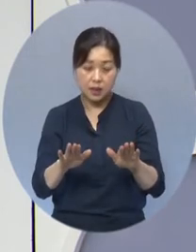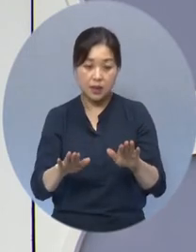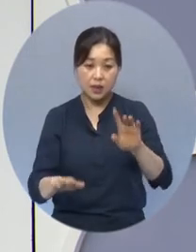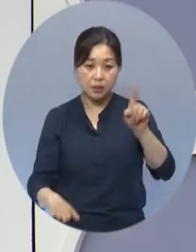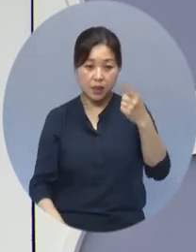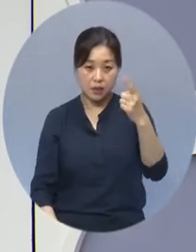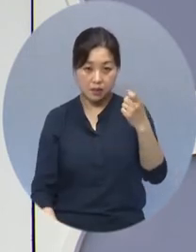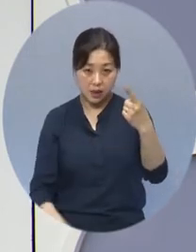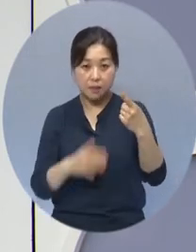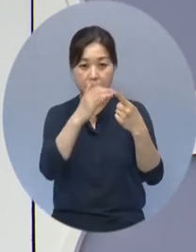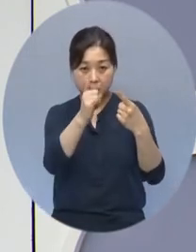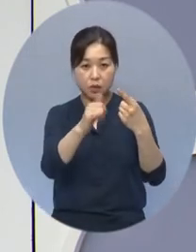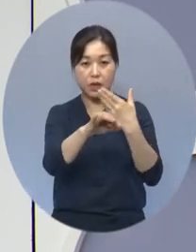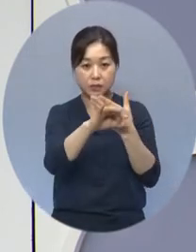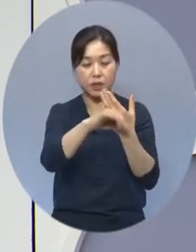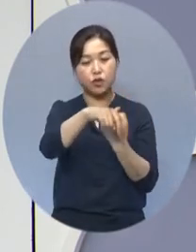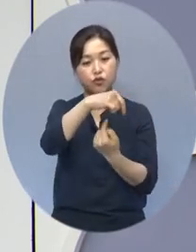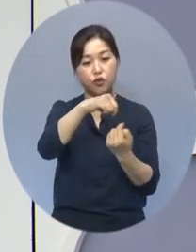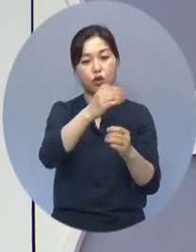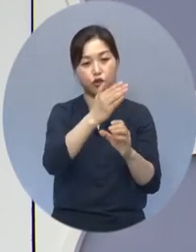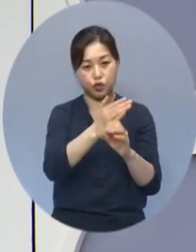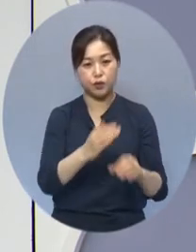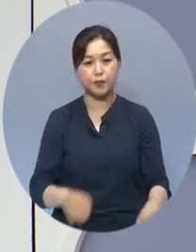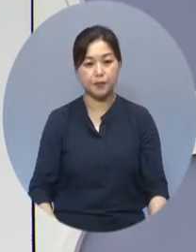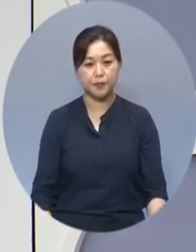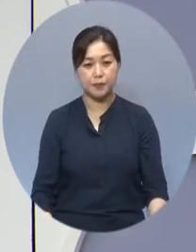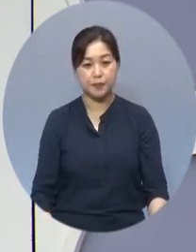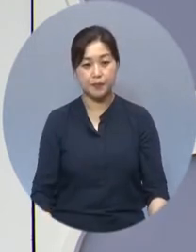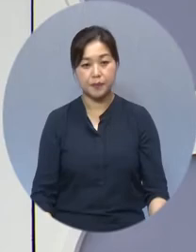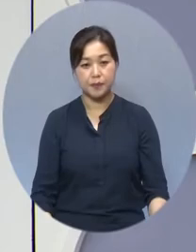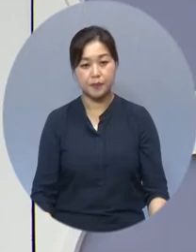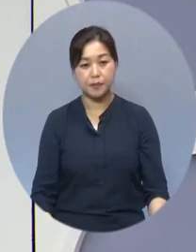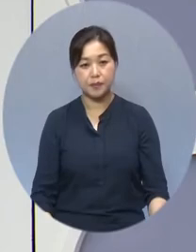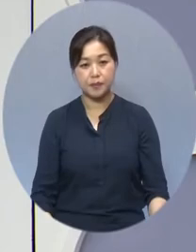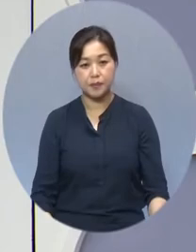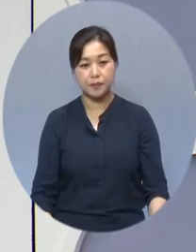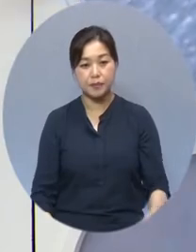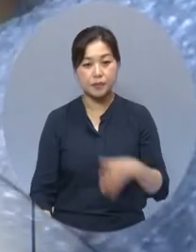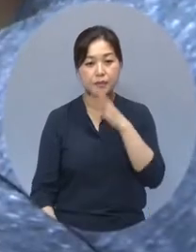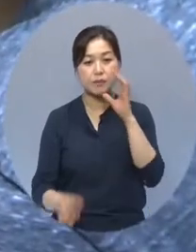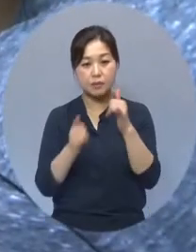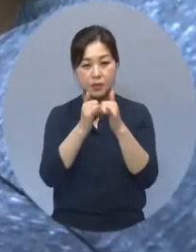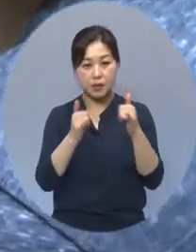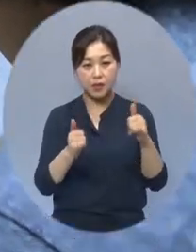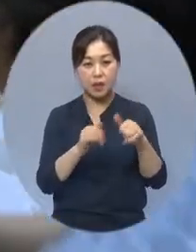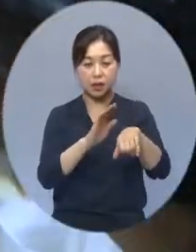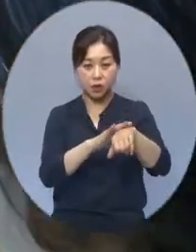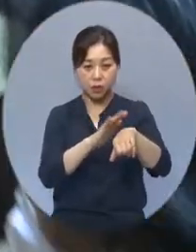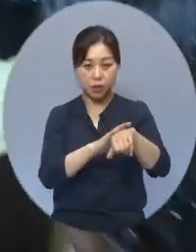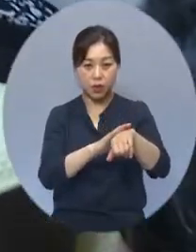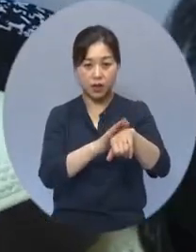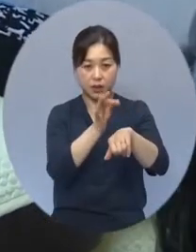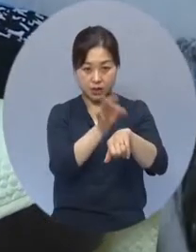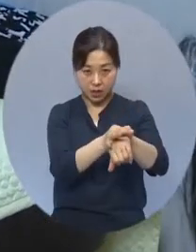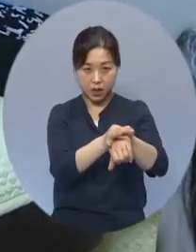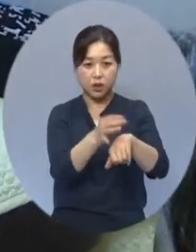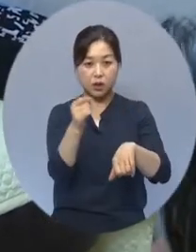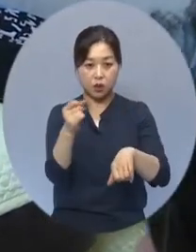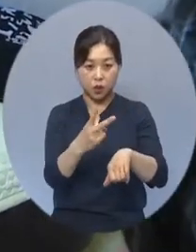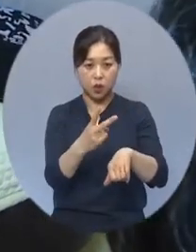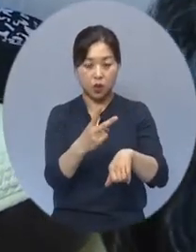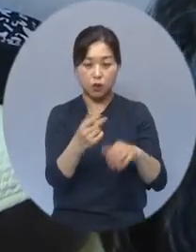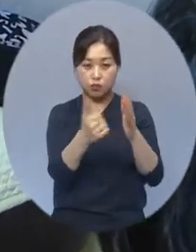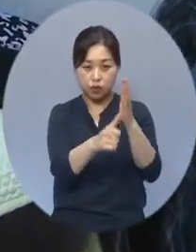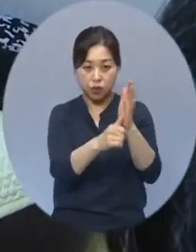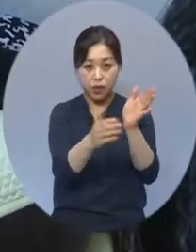111분을 대상으로 해서 시범 운영을 하고 있습니다. 그러면 이분들이 이제 손목에 착용하거나 또 어떤 사물에 이제